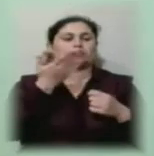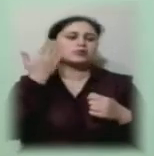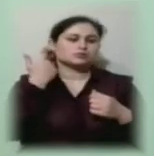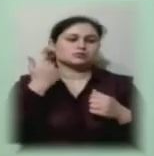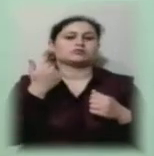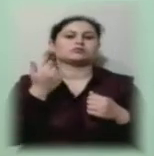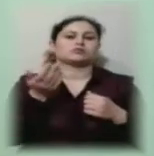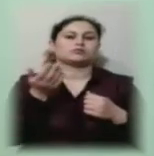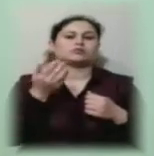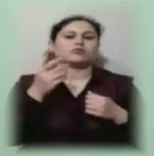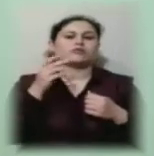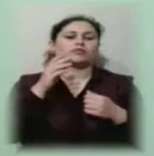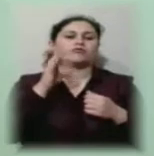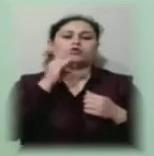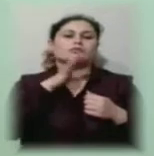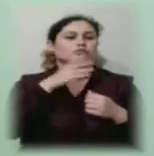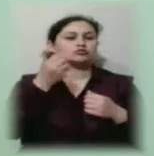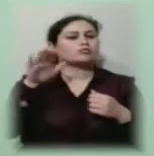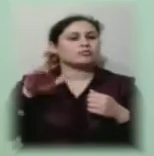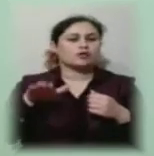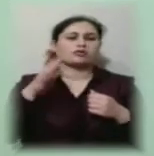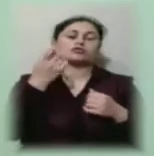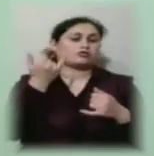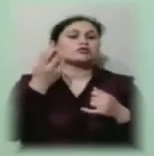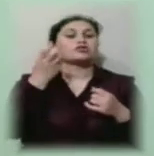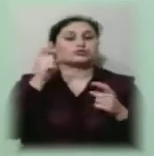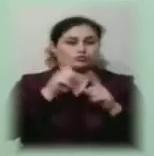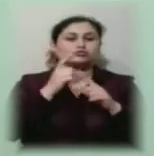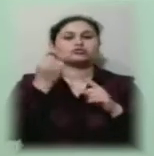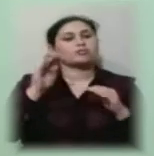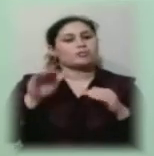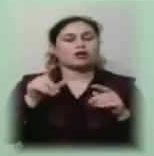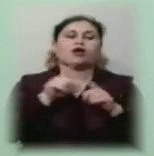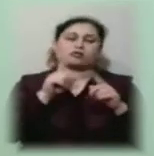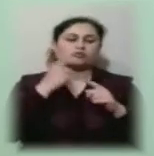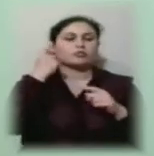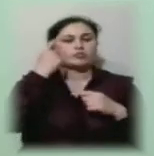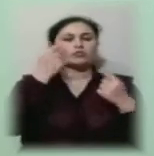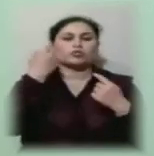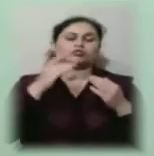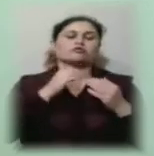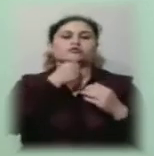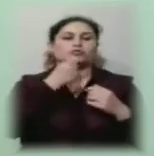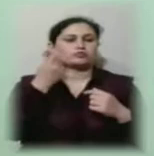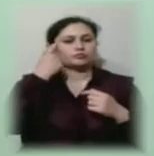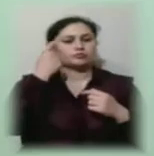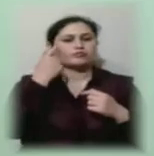Вона була ще дуже маленька. Вона і зараз не дуже ще доросла, але вже подорослішала трошки за цей час.